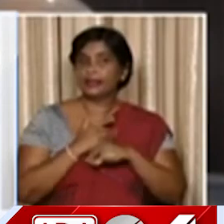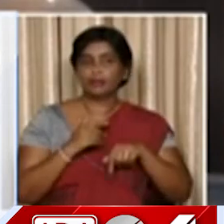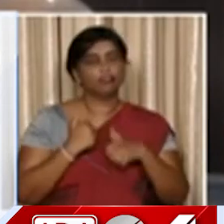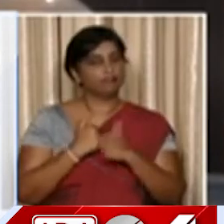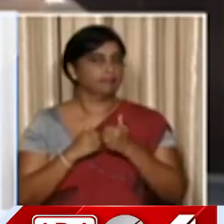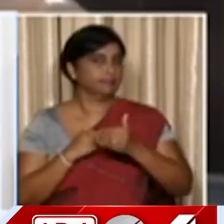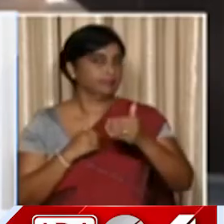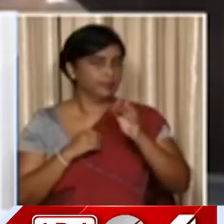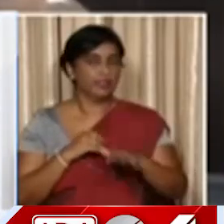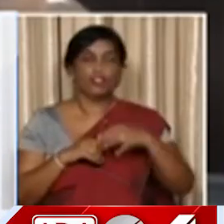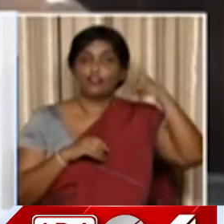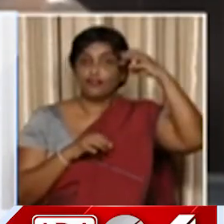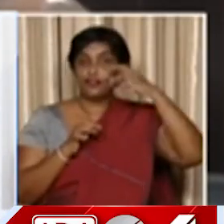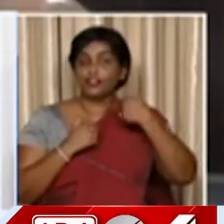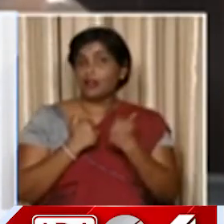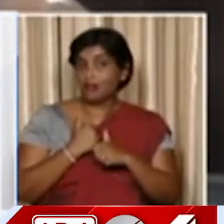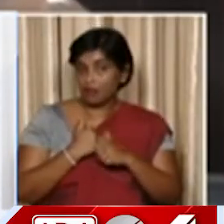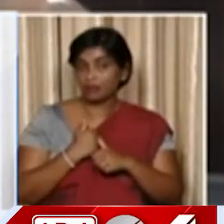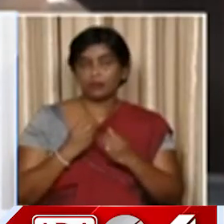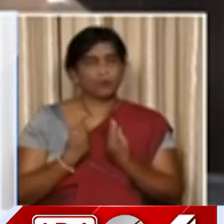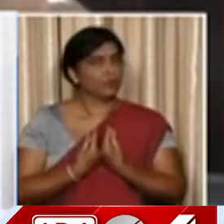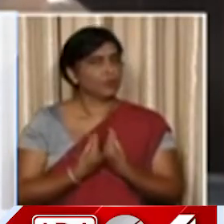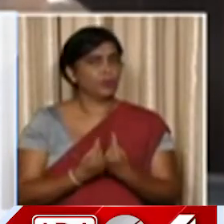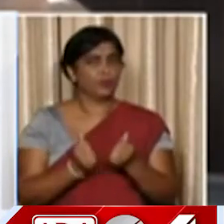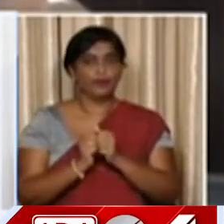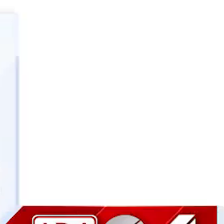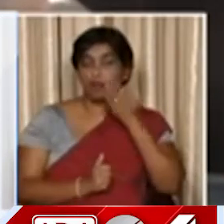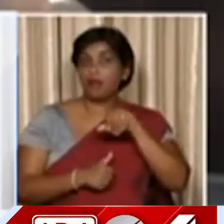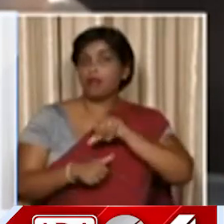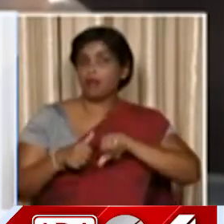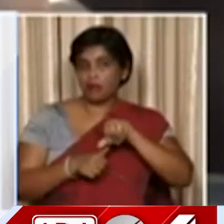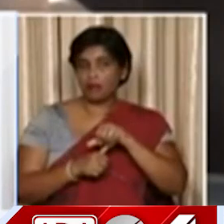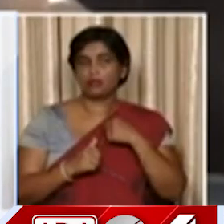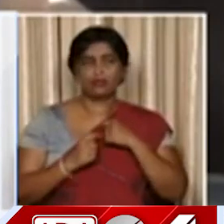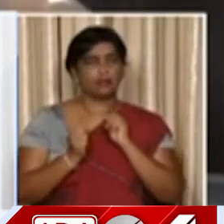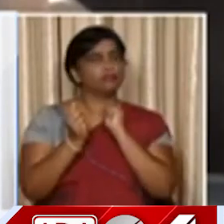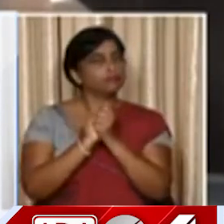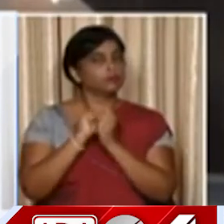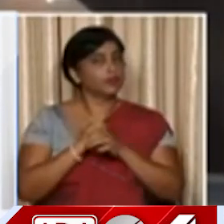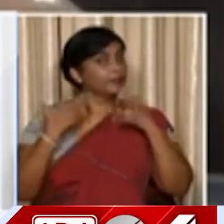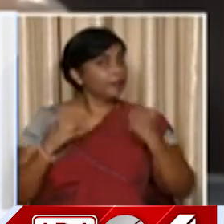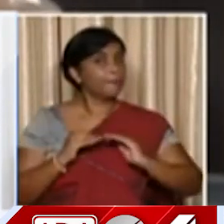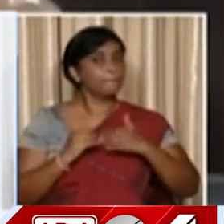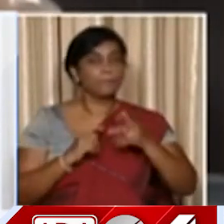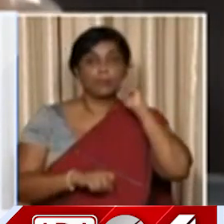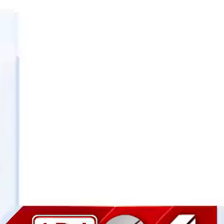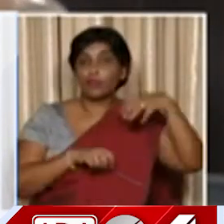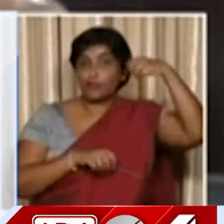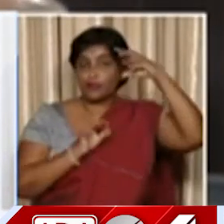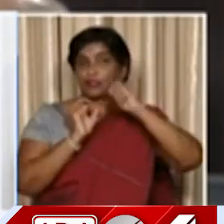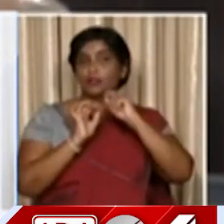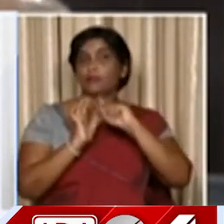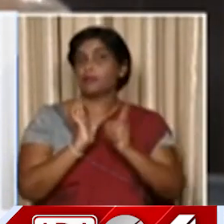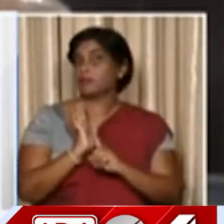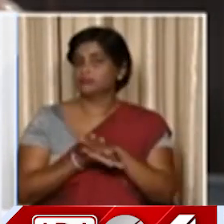සම්පාදනය වෙමින් පවතිනවා. විදුලි බල උත්පාදනය කාර්යක්ෂම ලෙස සිදු කළ හැකි ආයතනයකින් වෙනස්කම් සිදු කිරීමෙන් පසු ජනතාවගේ විදුලි බිල